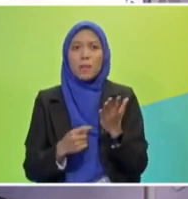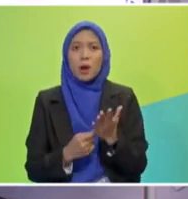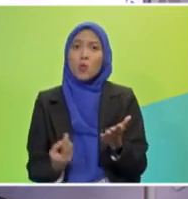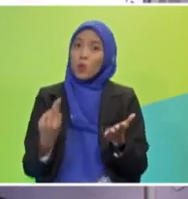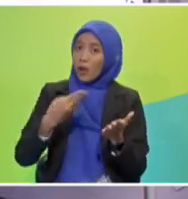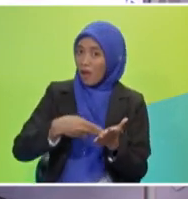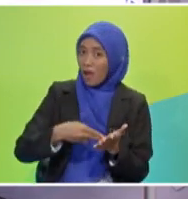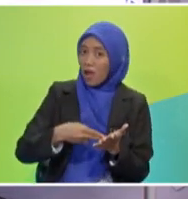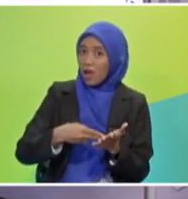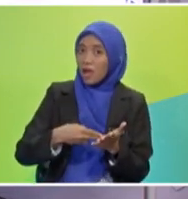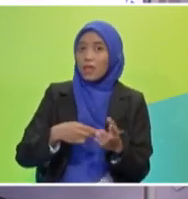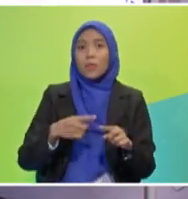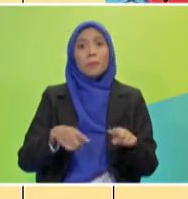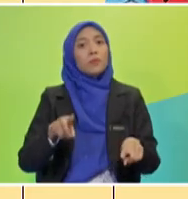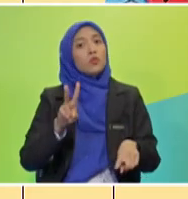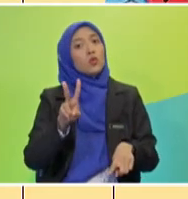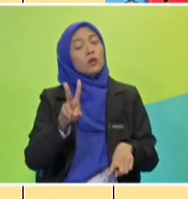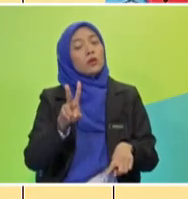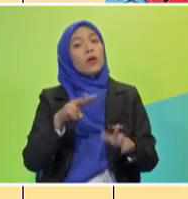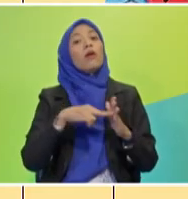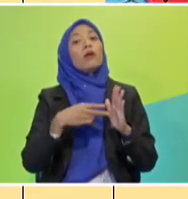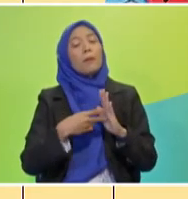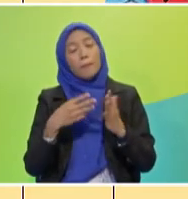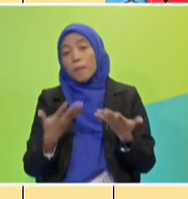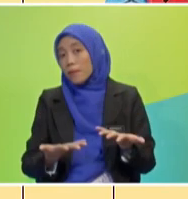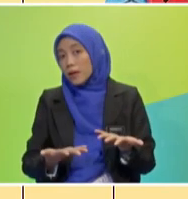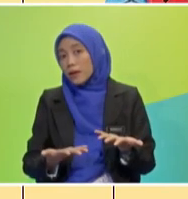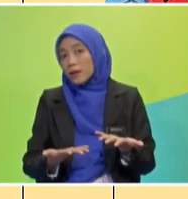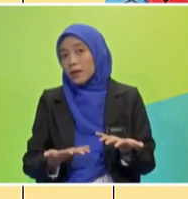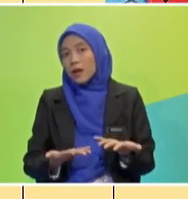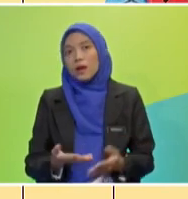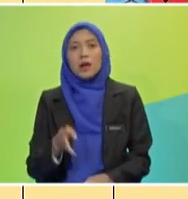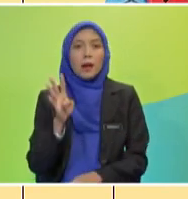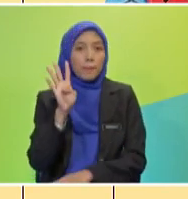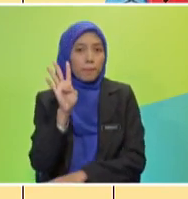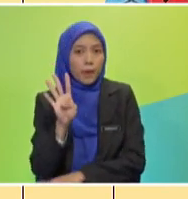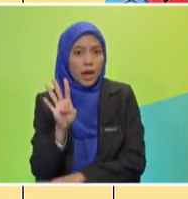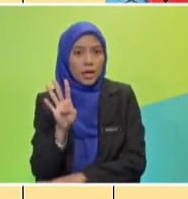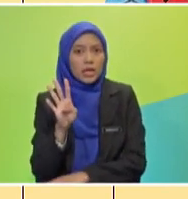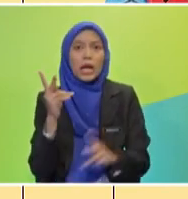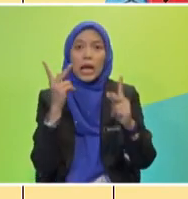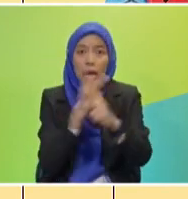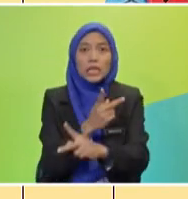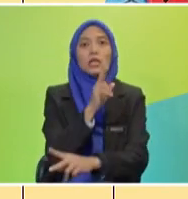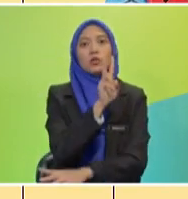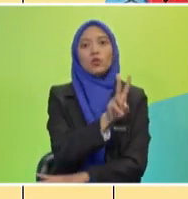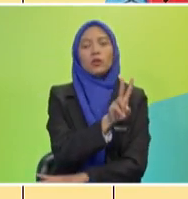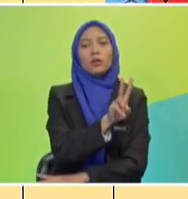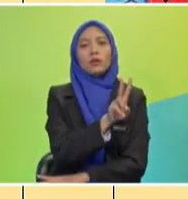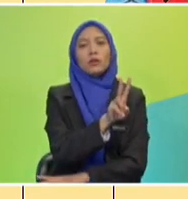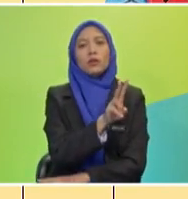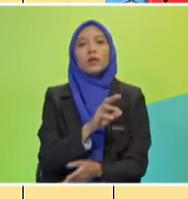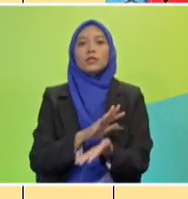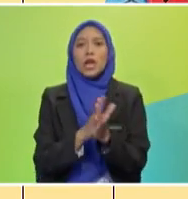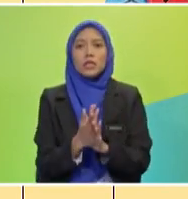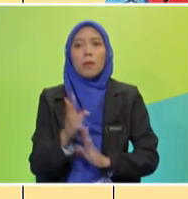bagi dua? Maknanya apa? Maknanya empat kali dua. Jadi